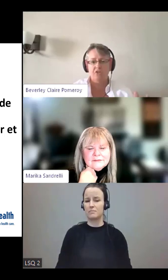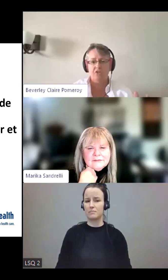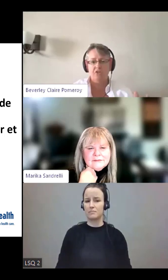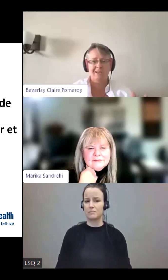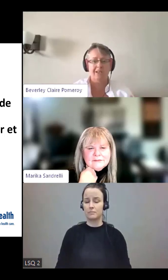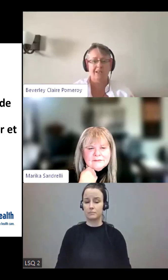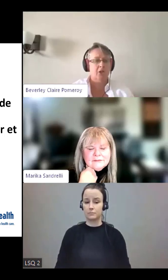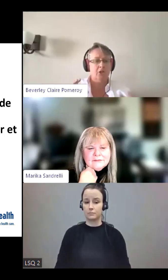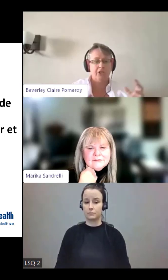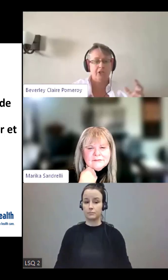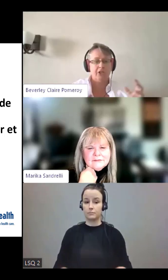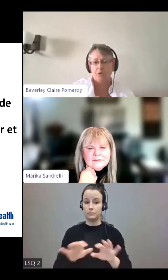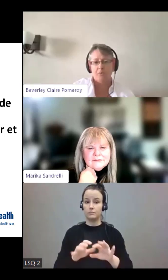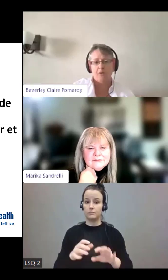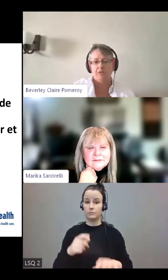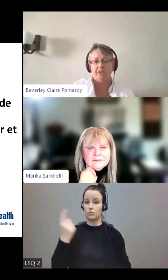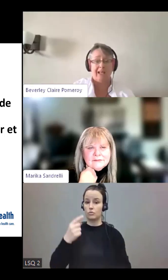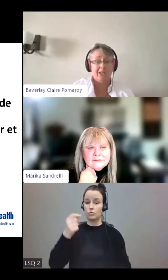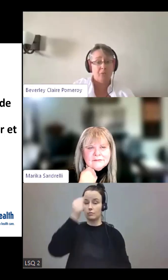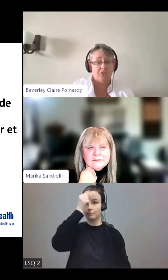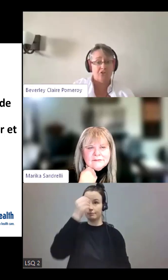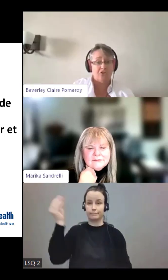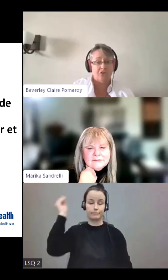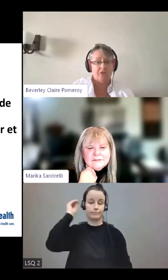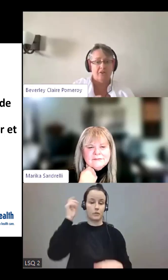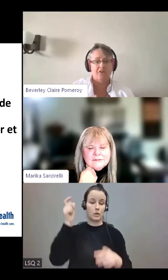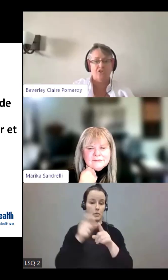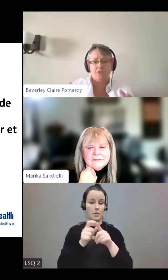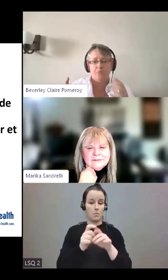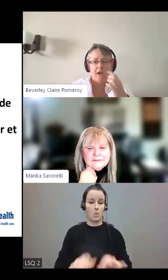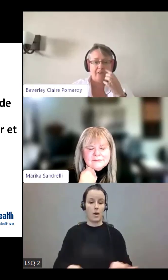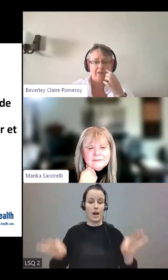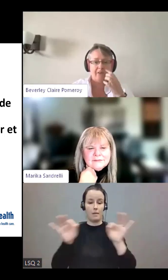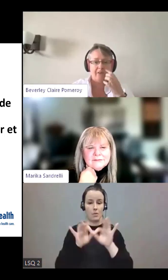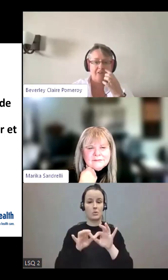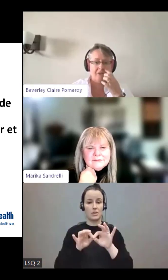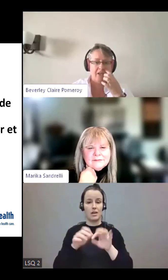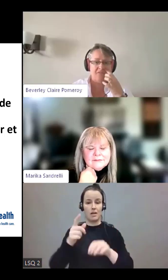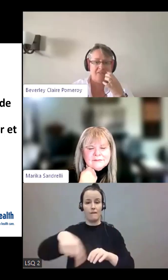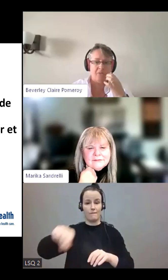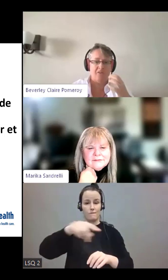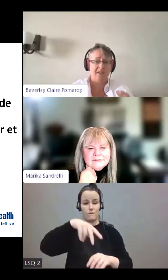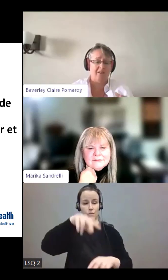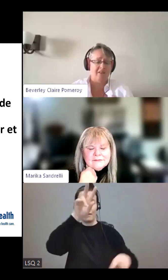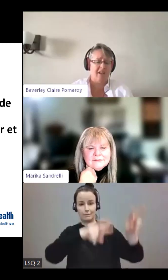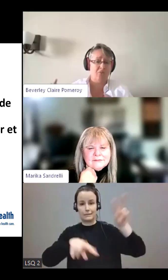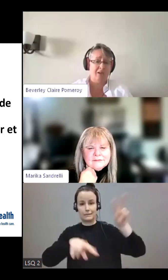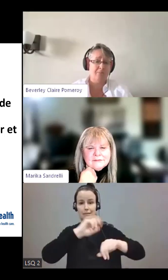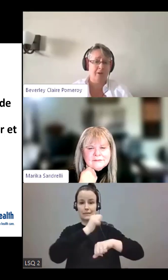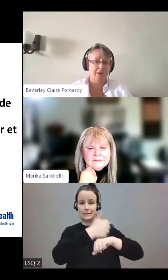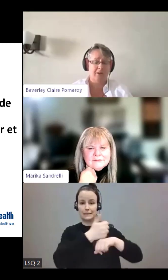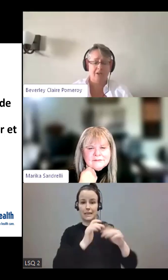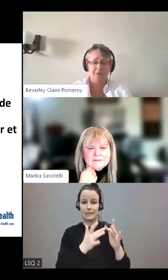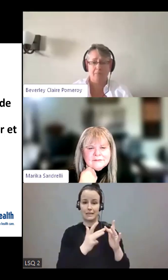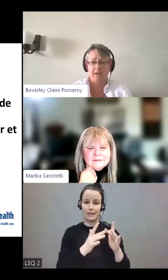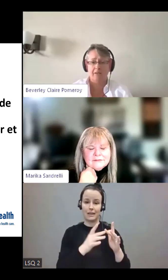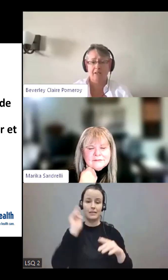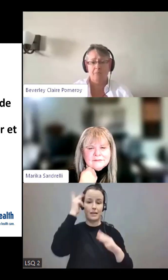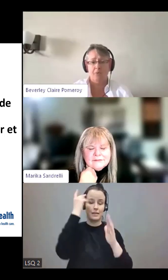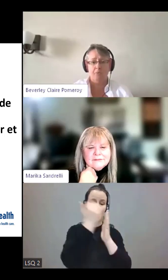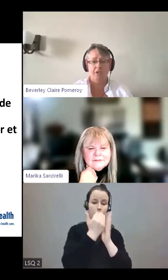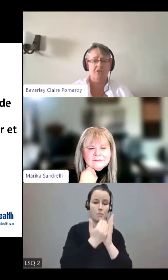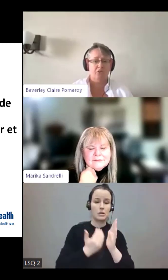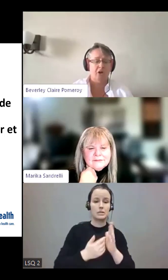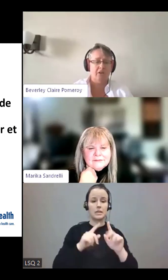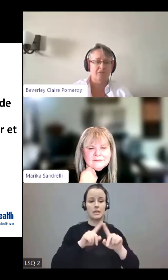site. Regardez les politiques, si on veut, sur les mots, le langage utilisé. Marika et moi, on fait beaucoup de travail